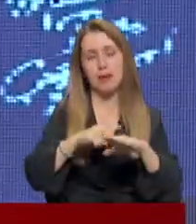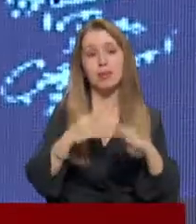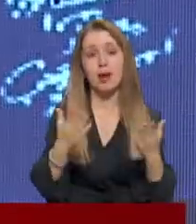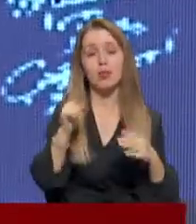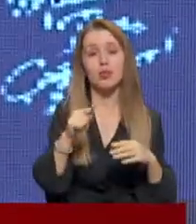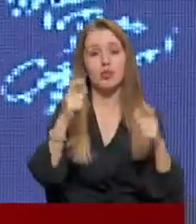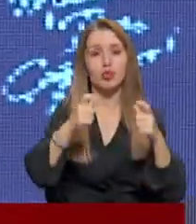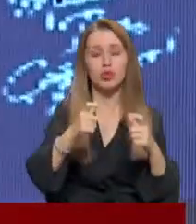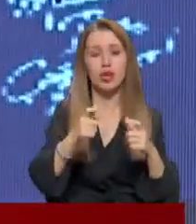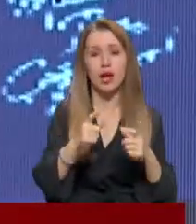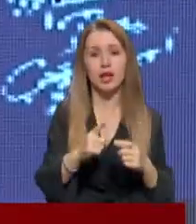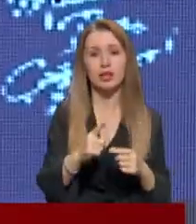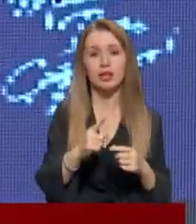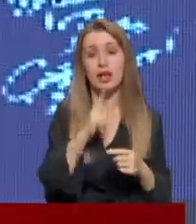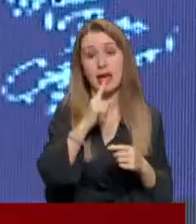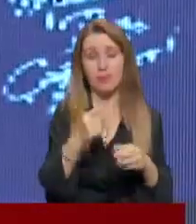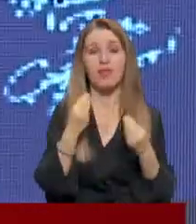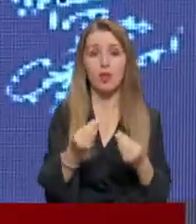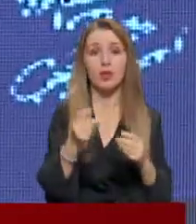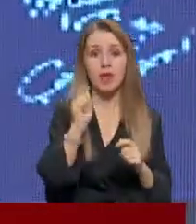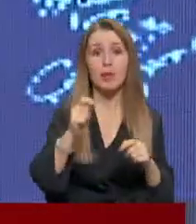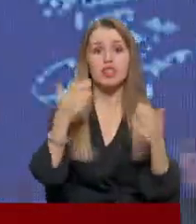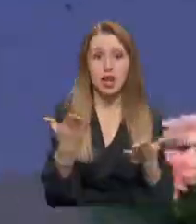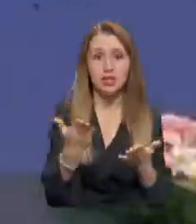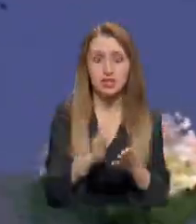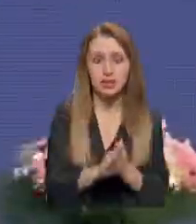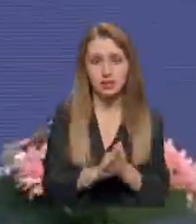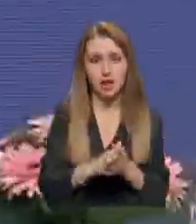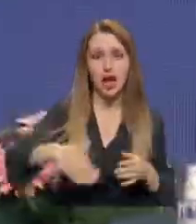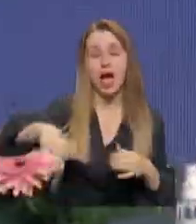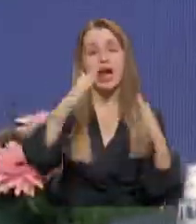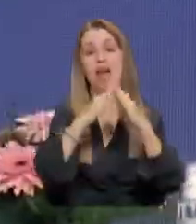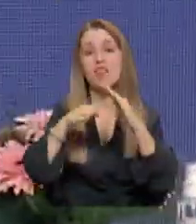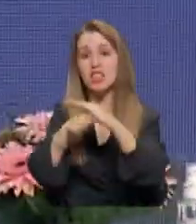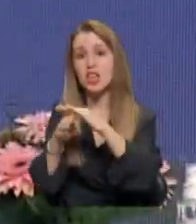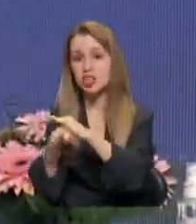ama buradan talimatlandırıyorum. Yapacaksınız. Her eve gireceksiniz.